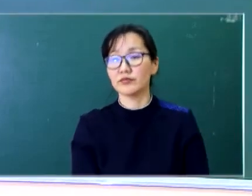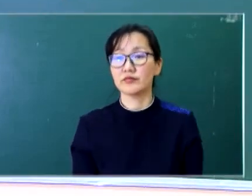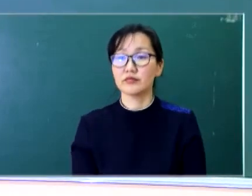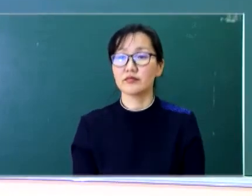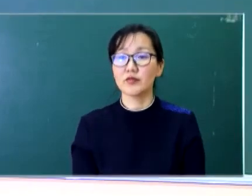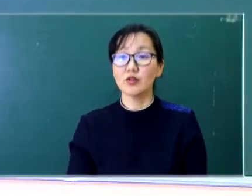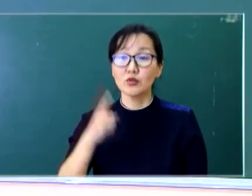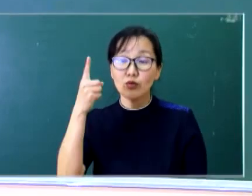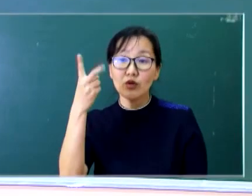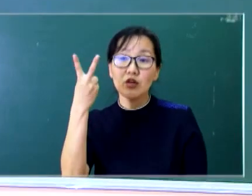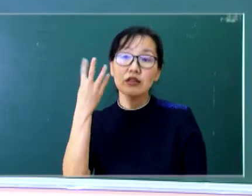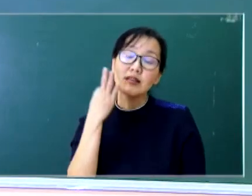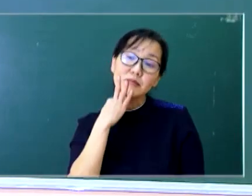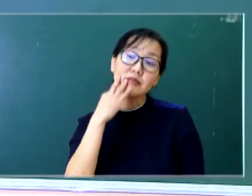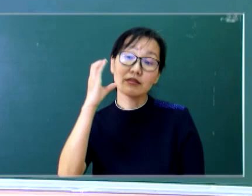зураатгая.